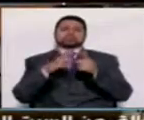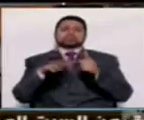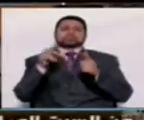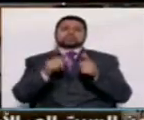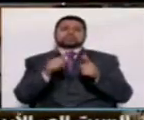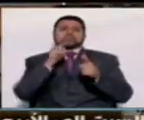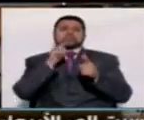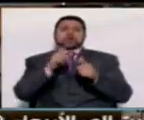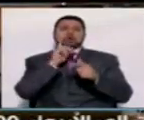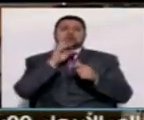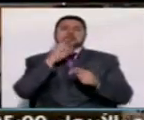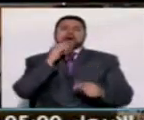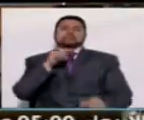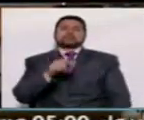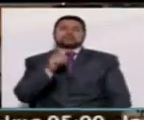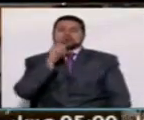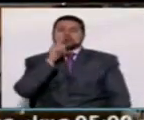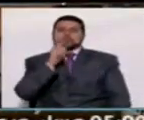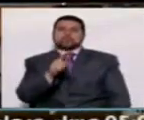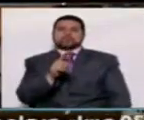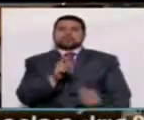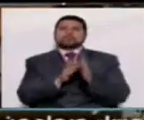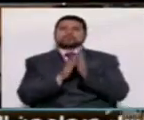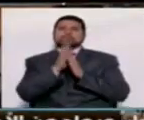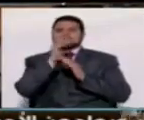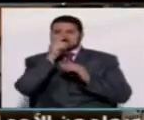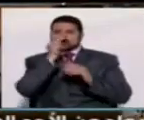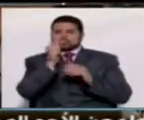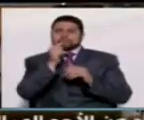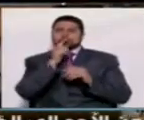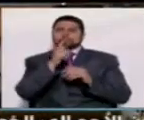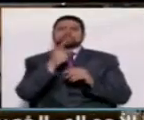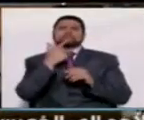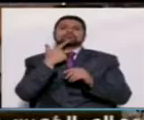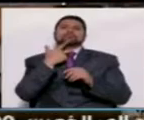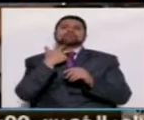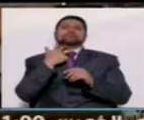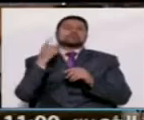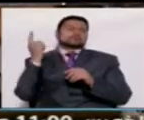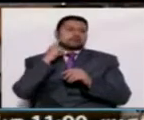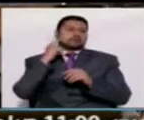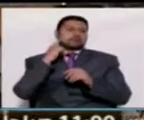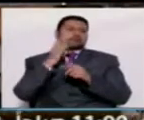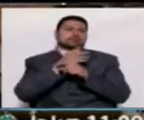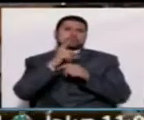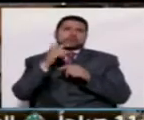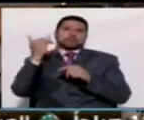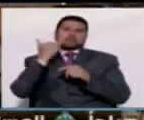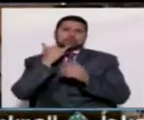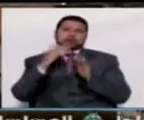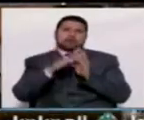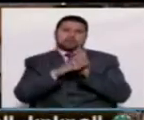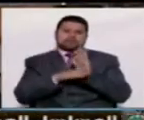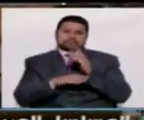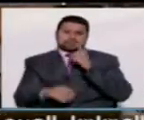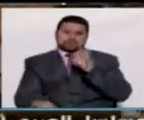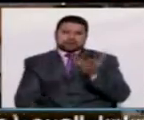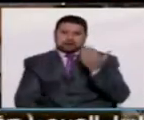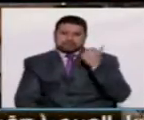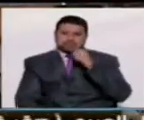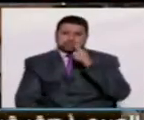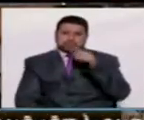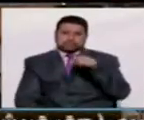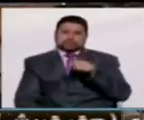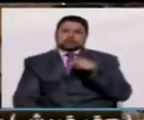يعني الحاجة محمد ليها رجاء، وأتمنى أن تكون استمعت الأخت الكريمة اللي اتصلت من قبل،